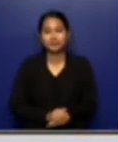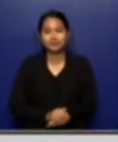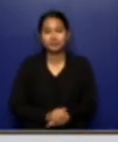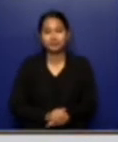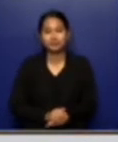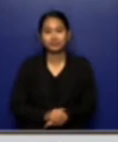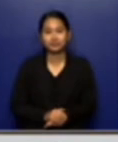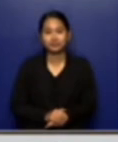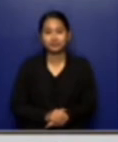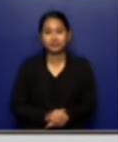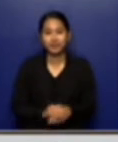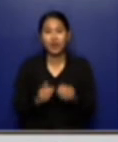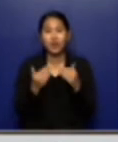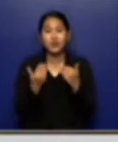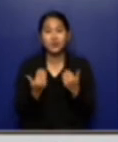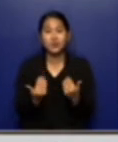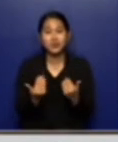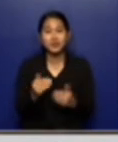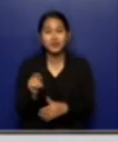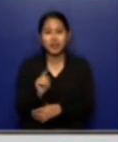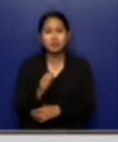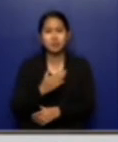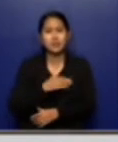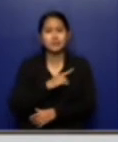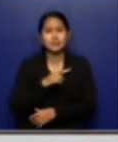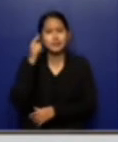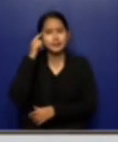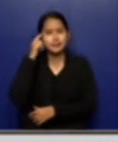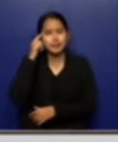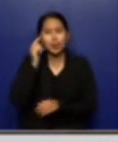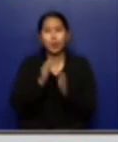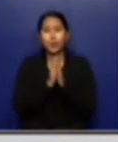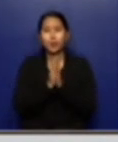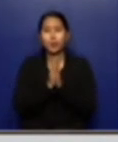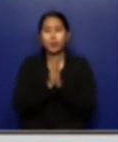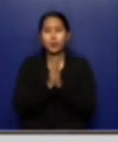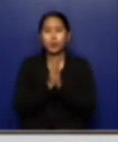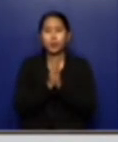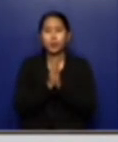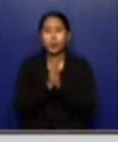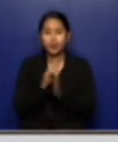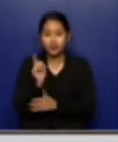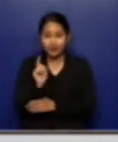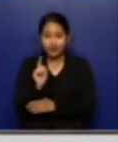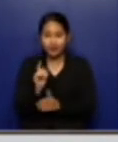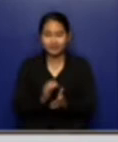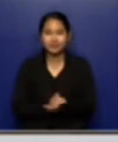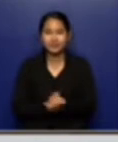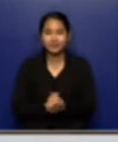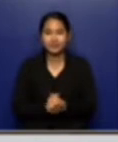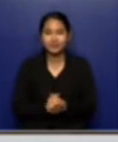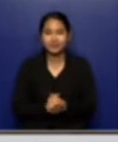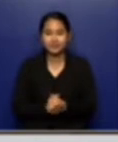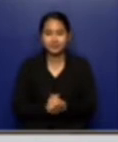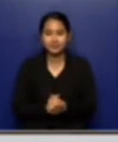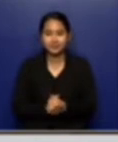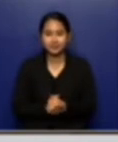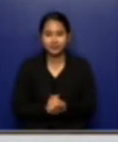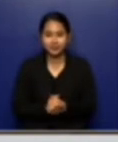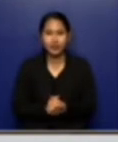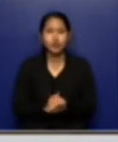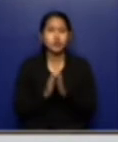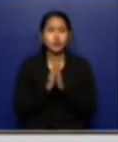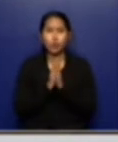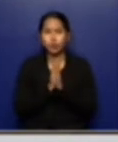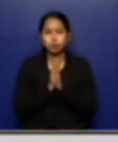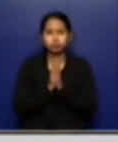วันนี้นะฮะประธานผมเองอ่ะภาวนานะท่านประธานภาวนาว่าให้ท่านประธานสภาผู้แทน